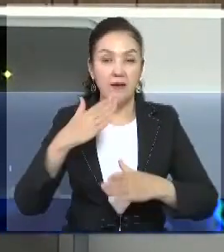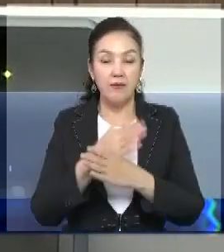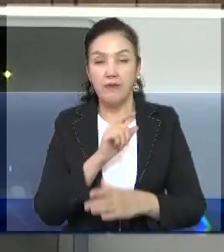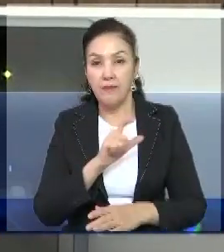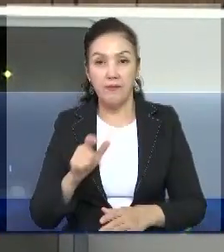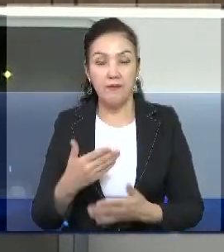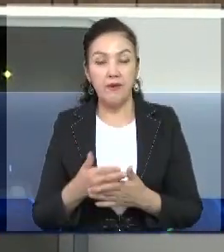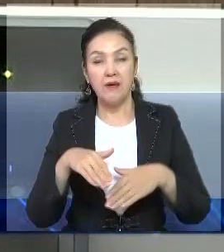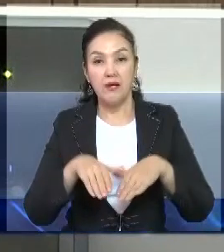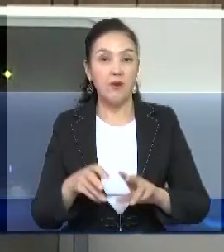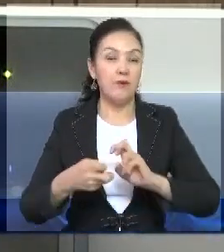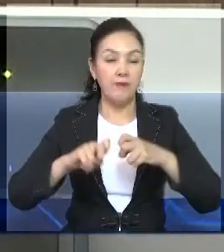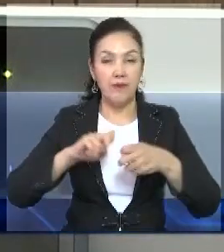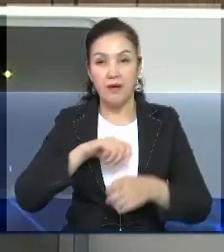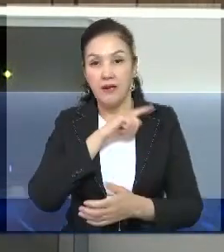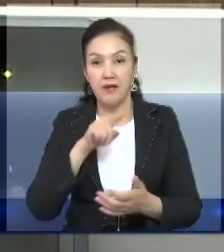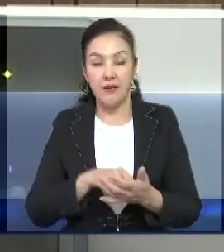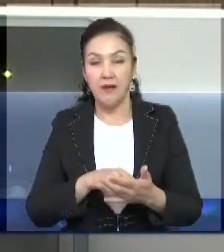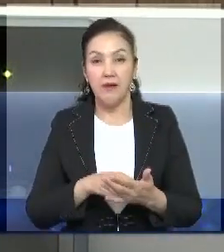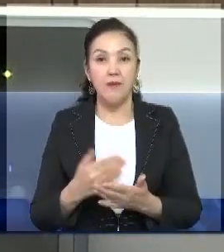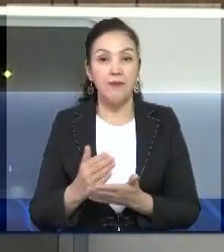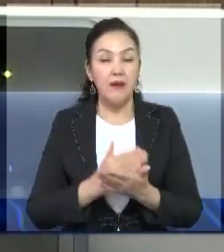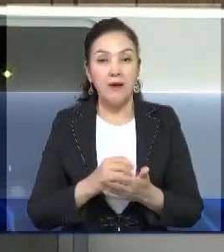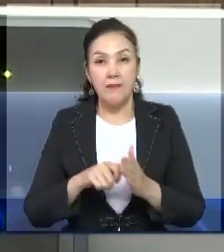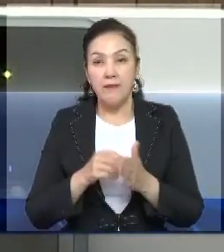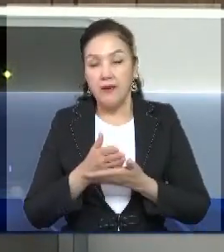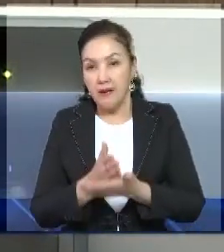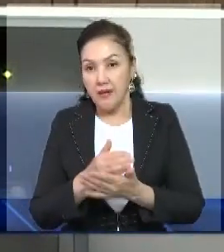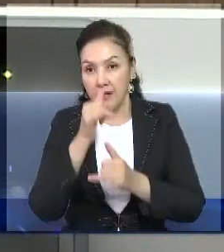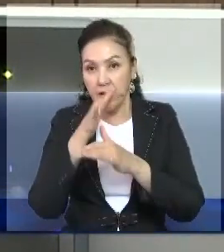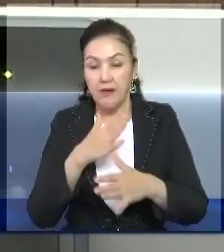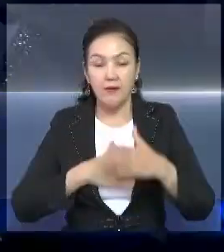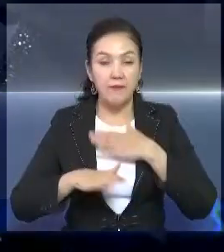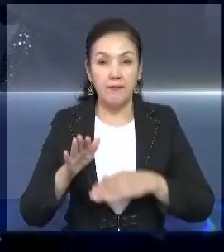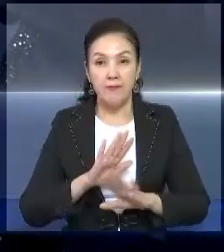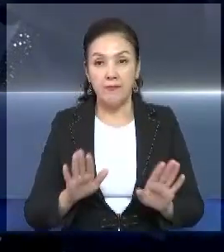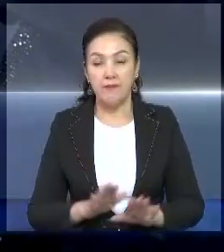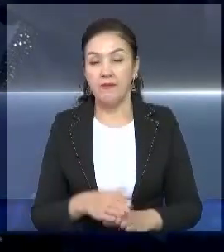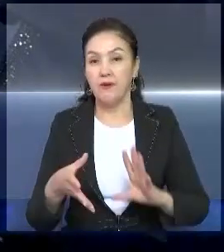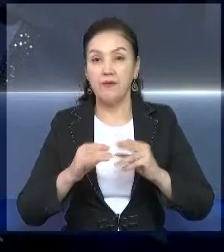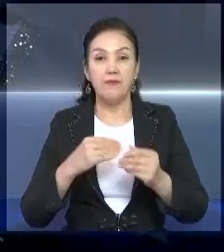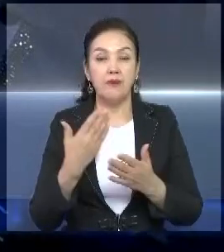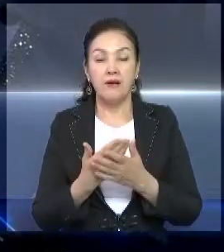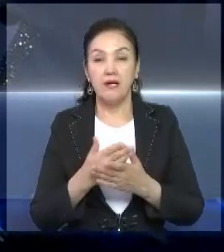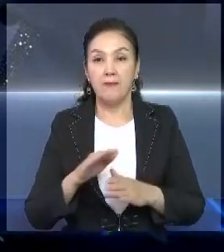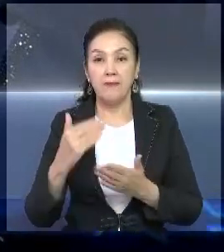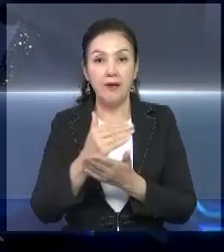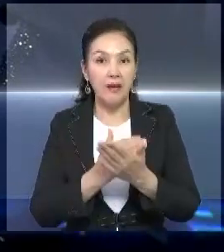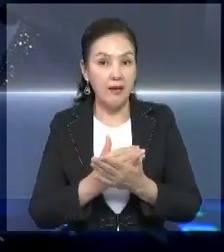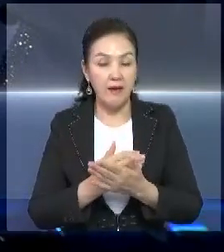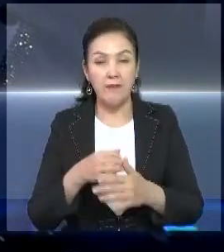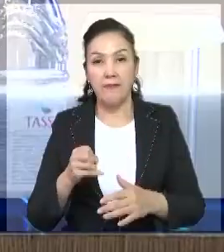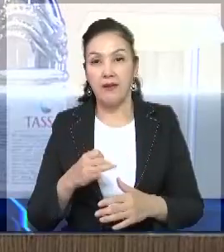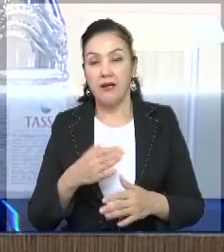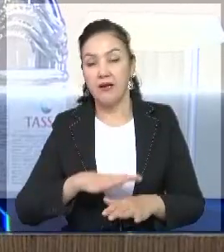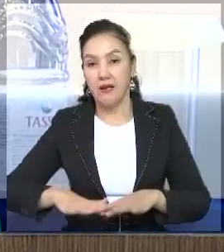людям. Решаются проблемные вопросы по ряду ключевых направлений. Это не может не радовать. К слову, в общей сложности в рамках программы проекта фонда